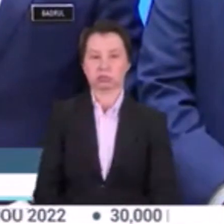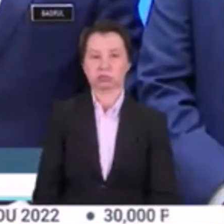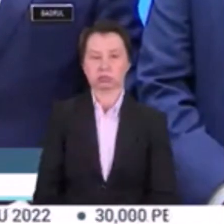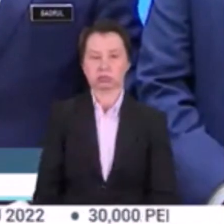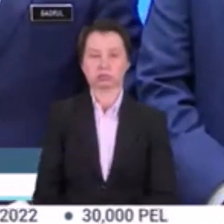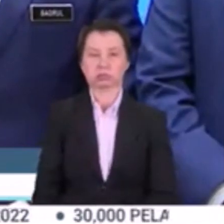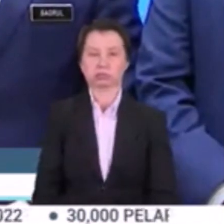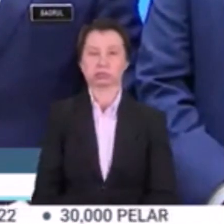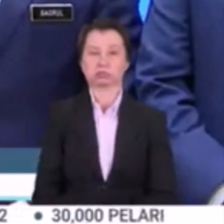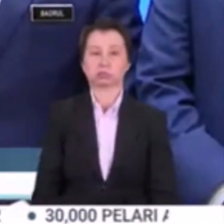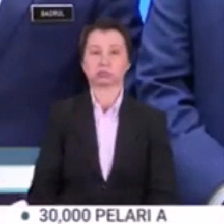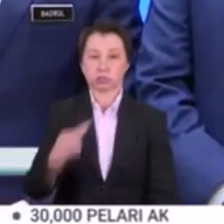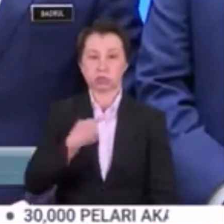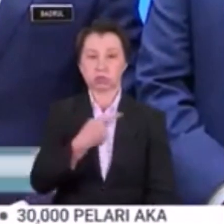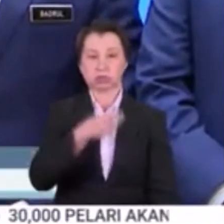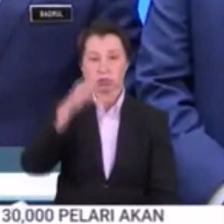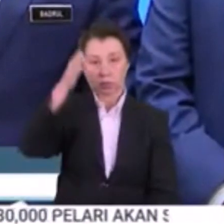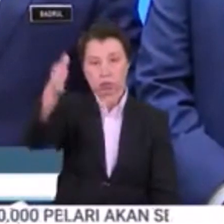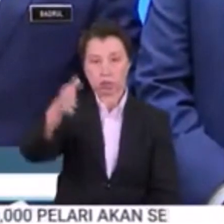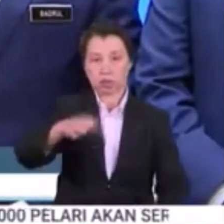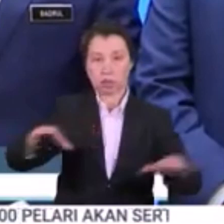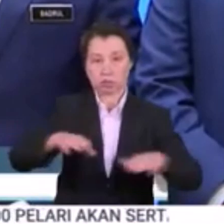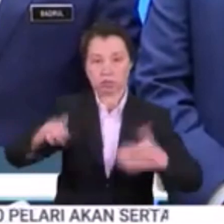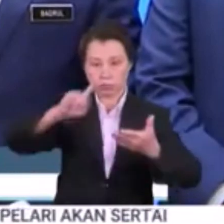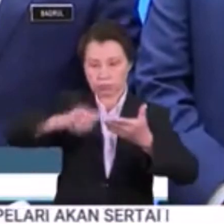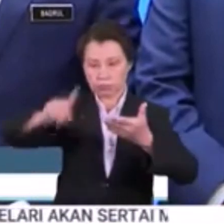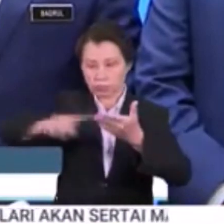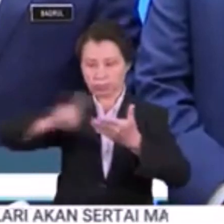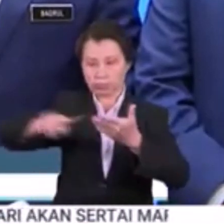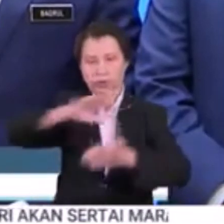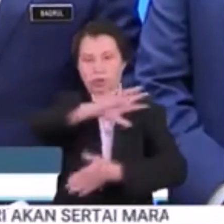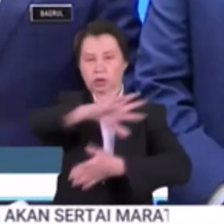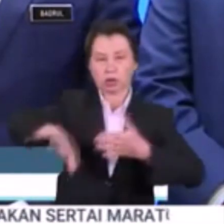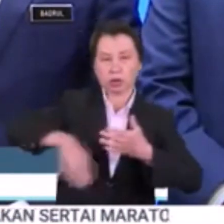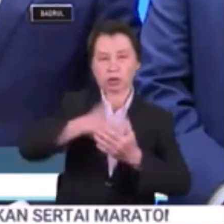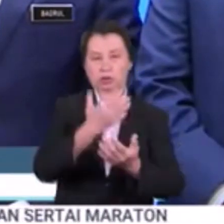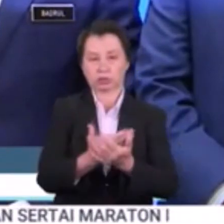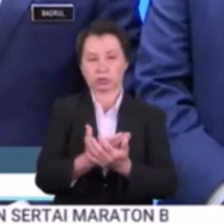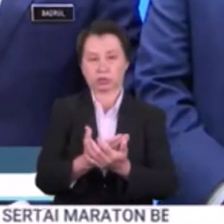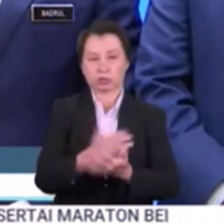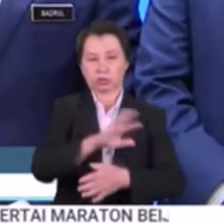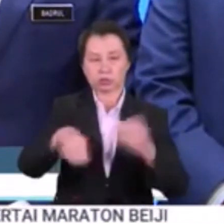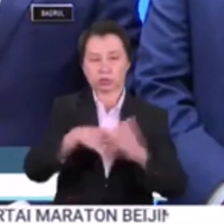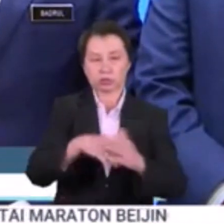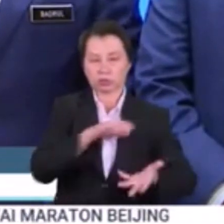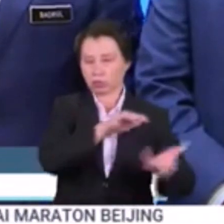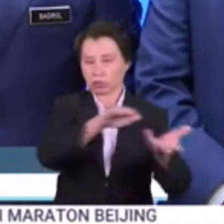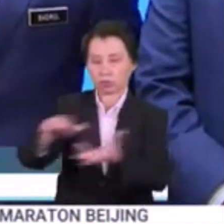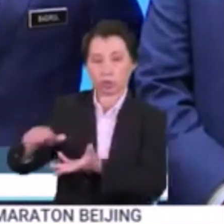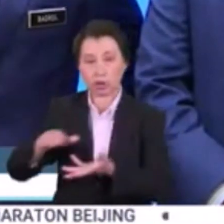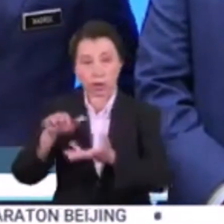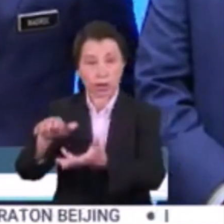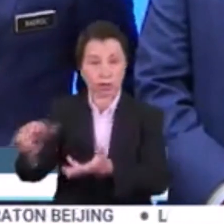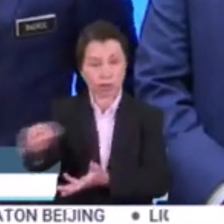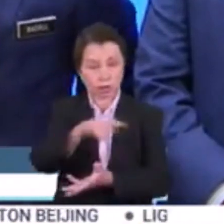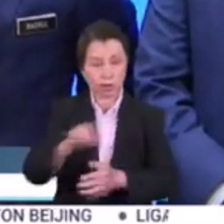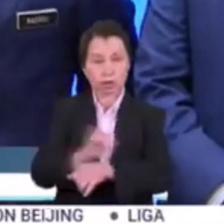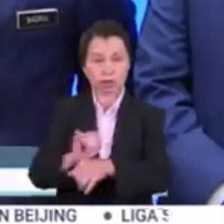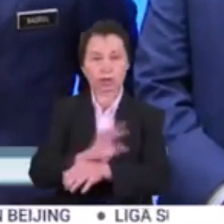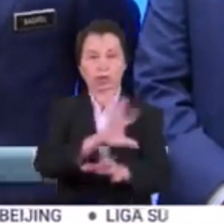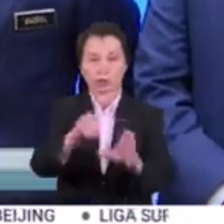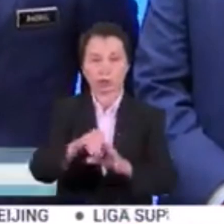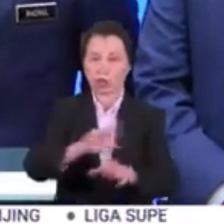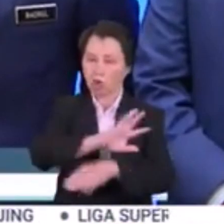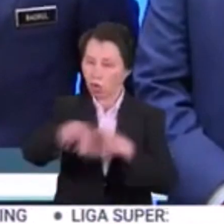Untuk ini, kita akan membuat pemeriksaan menyeluruh ke atas rantaian industri, termasuk